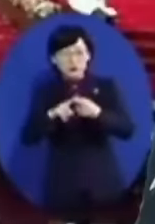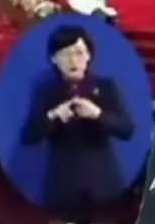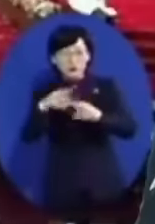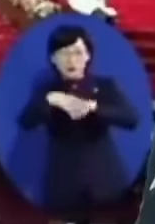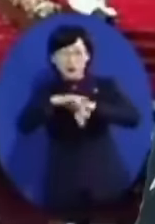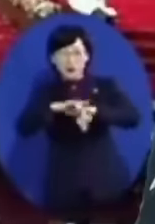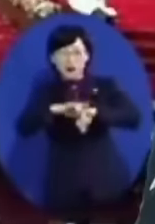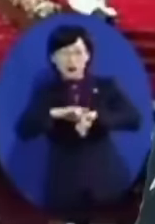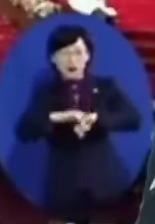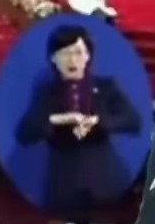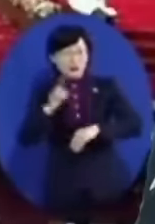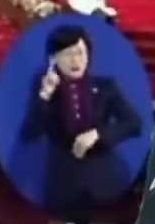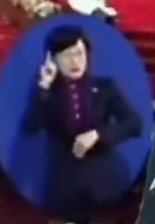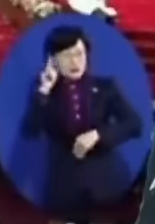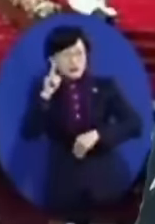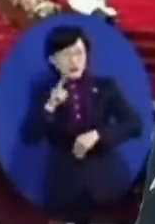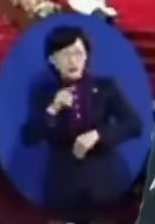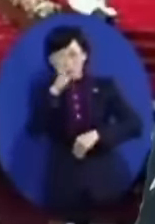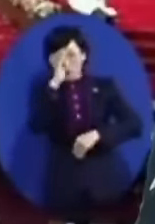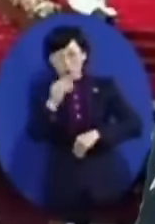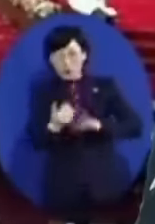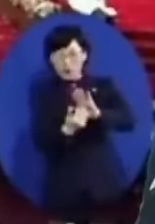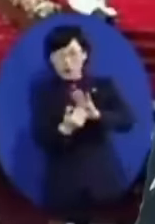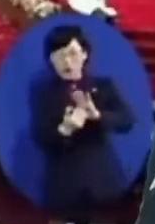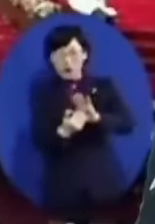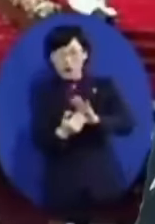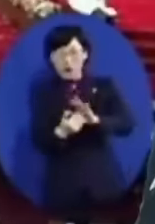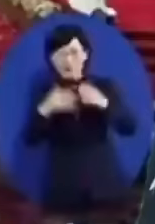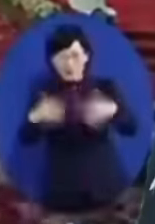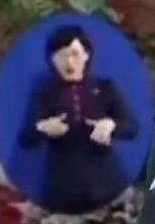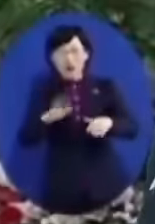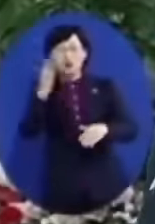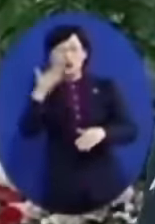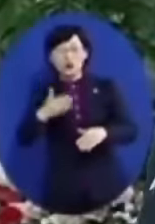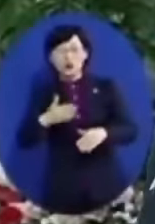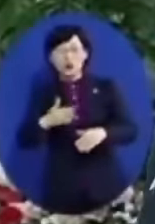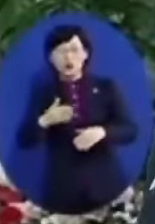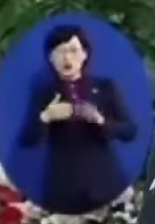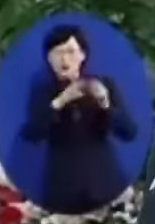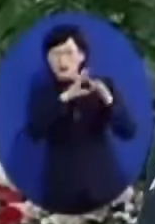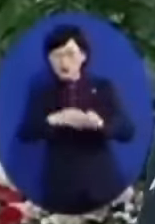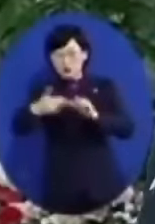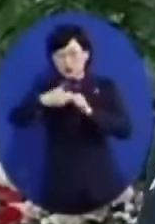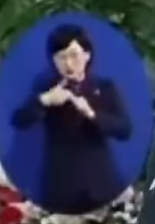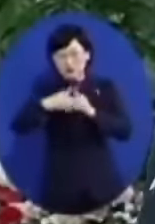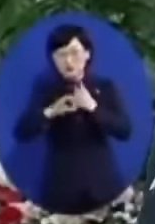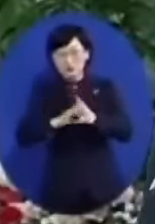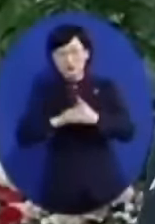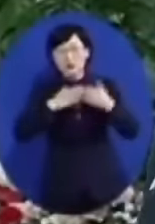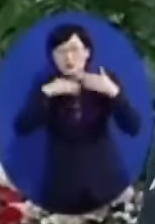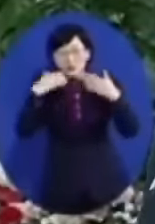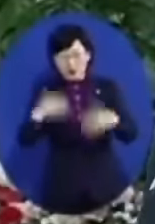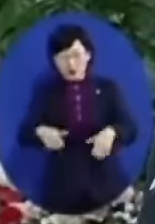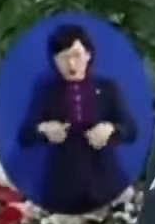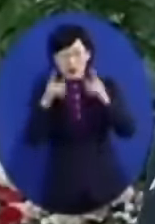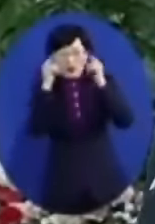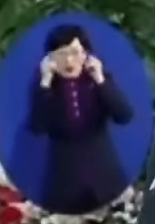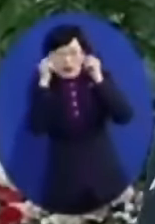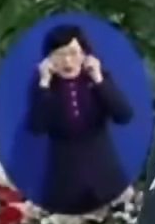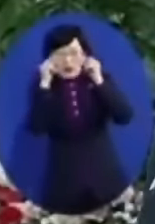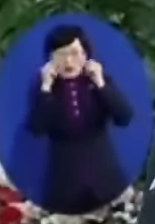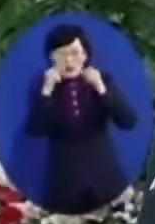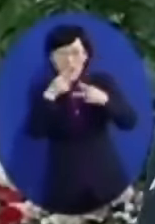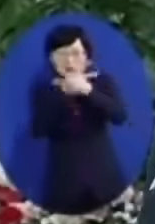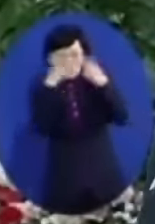미친다고 합니다. 스트레스가 계속 쌓이면 사람들은 우선 피로감이나 불면증이나 수면 과다,